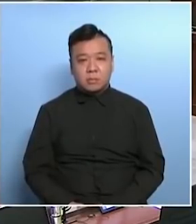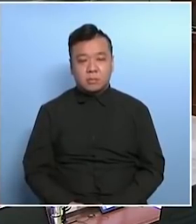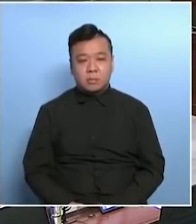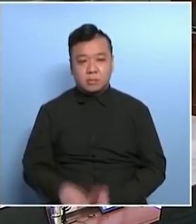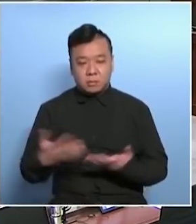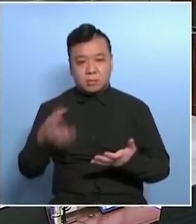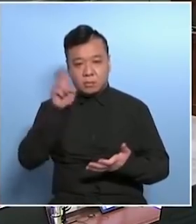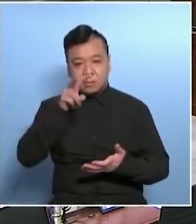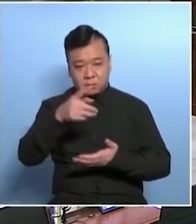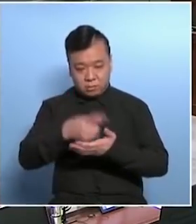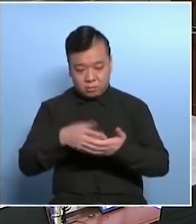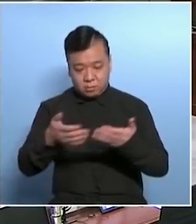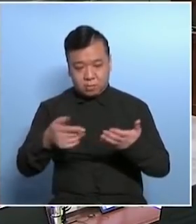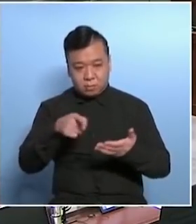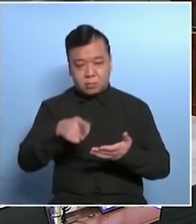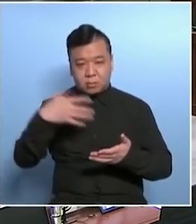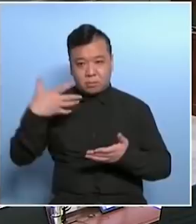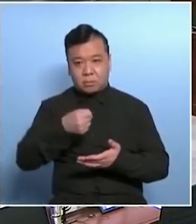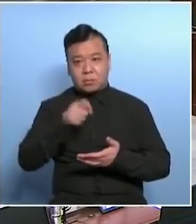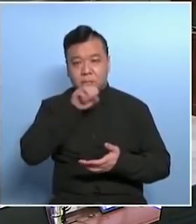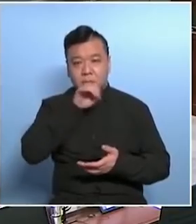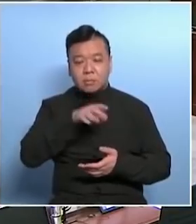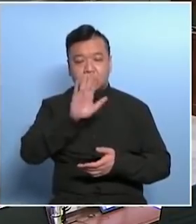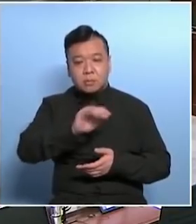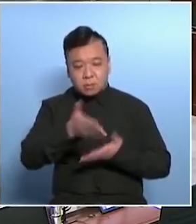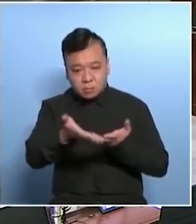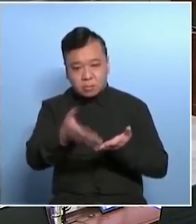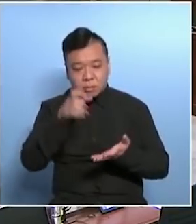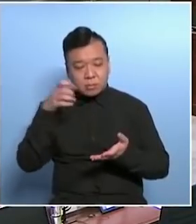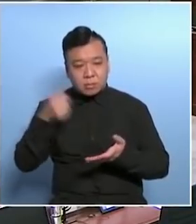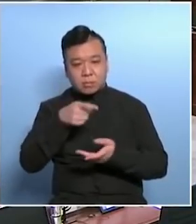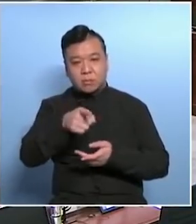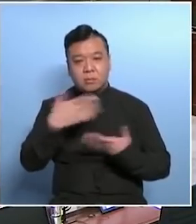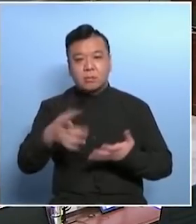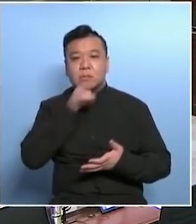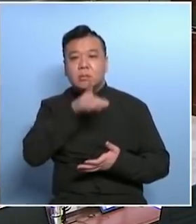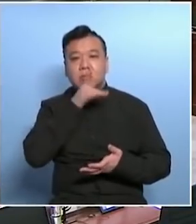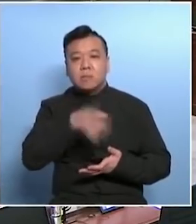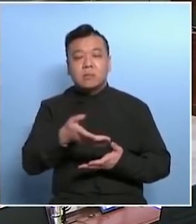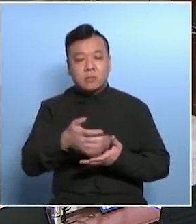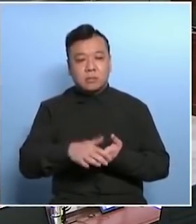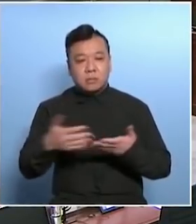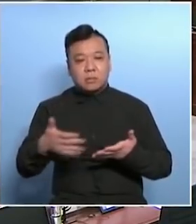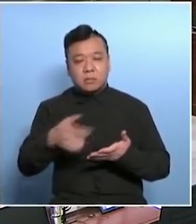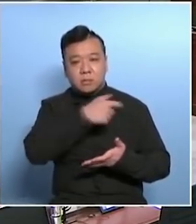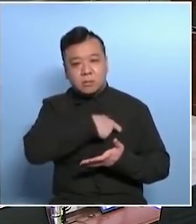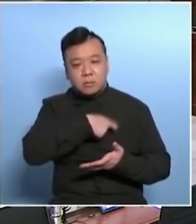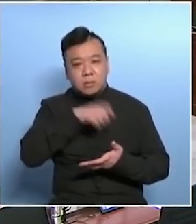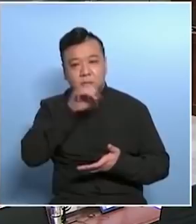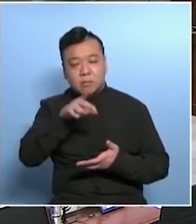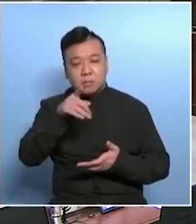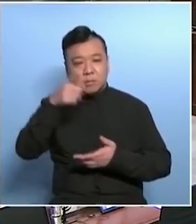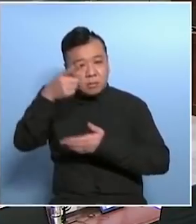你睇下議事規則啊，係主席叫發言先發言噶嘛，你會上圈話。 議員提出關鍵問